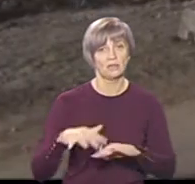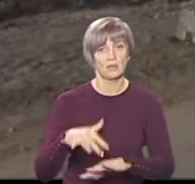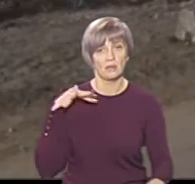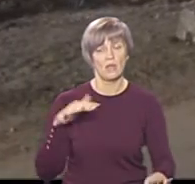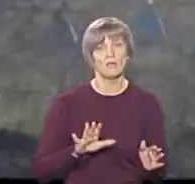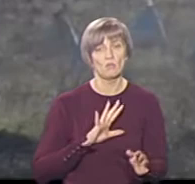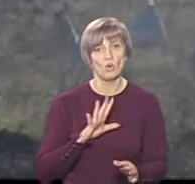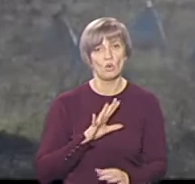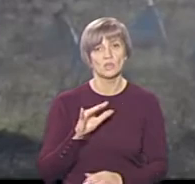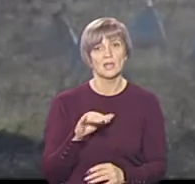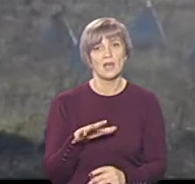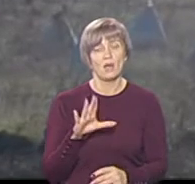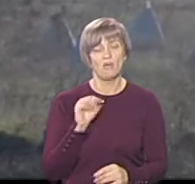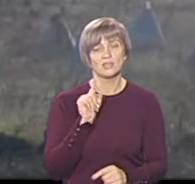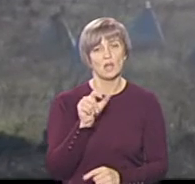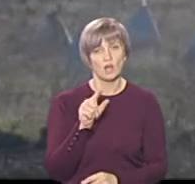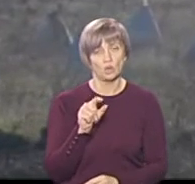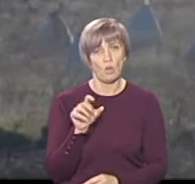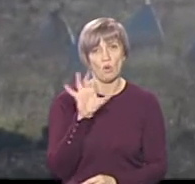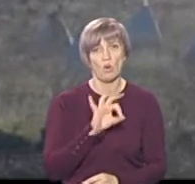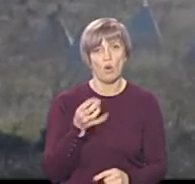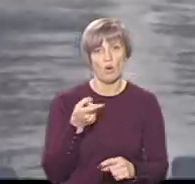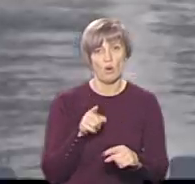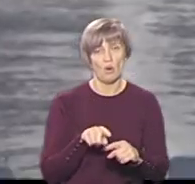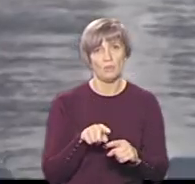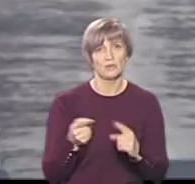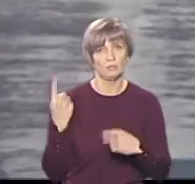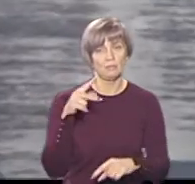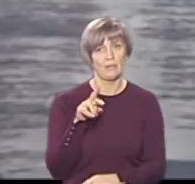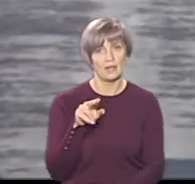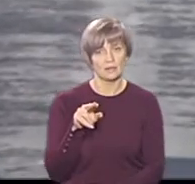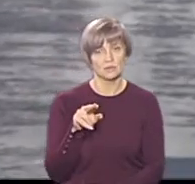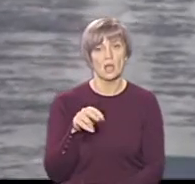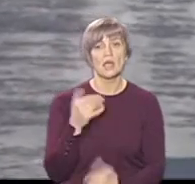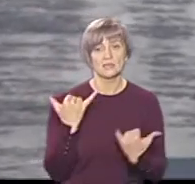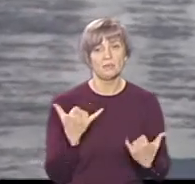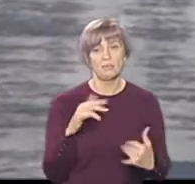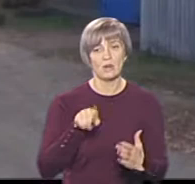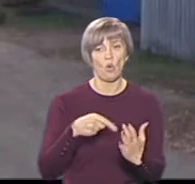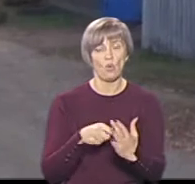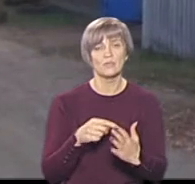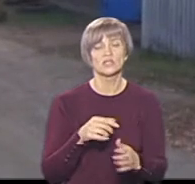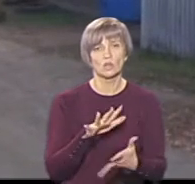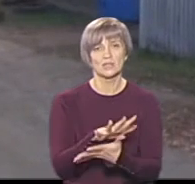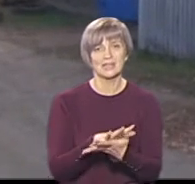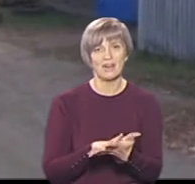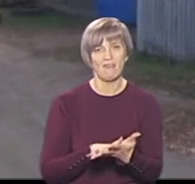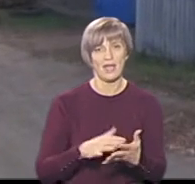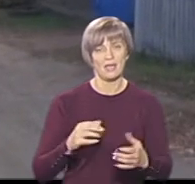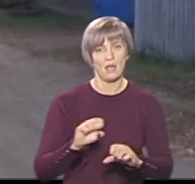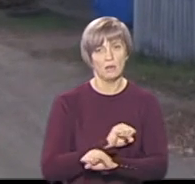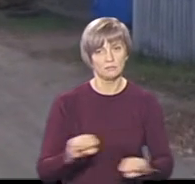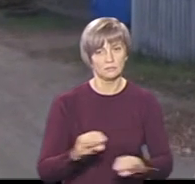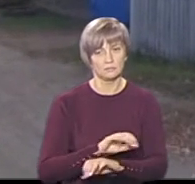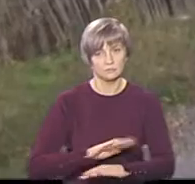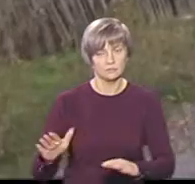На другій ділянці у Золотому процес закінчився минулої п'ятниці. Тепер у місті триває розмінування. Розвести війська на трьох